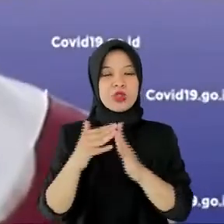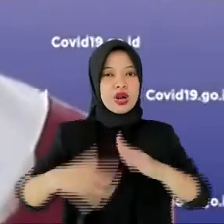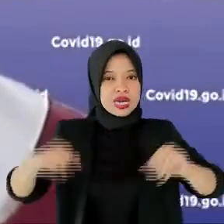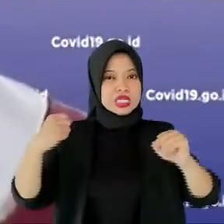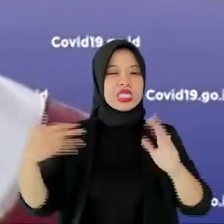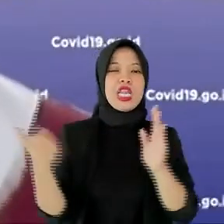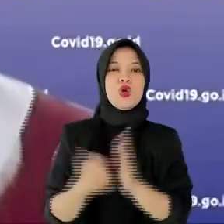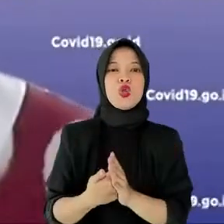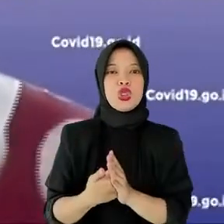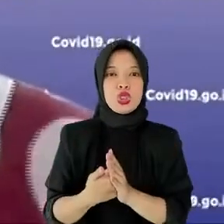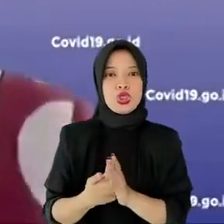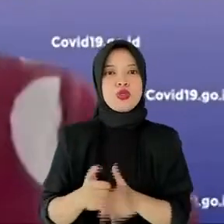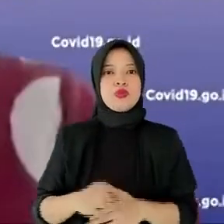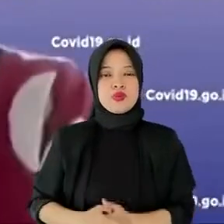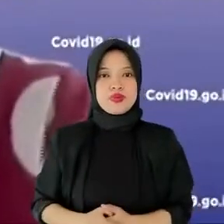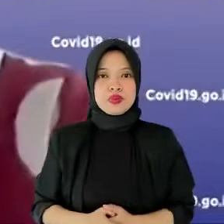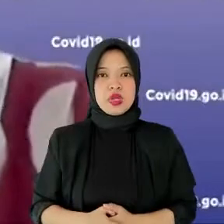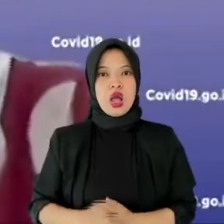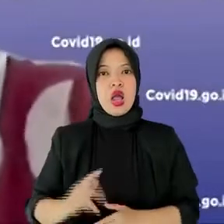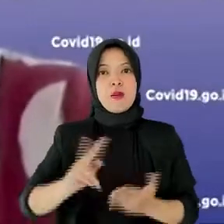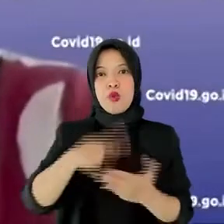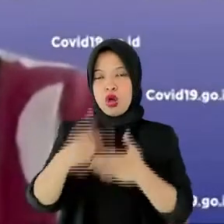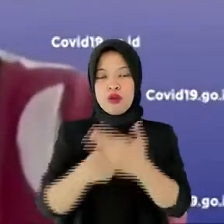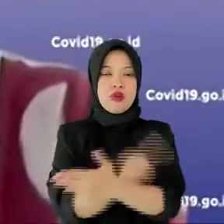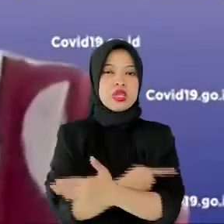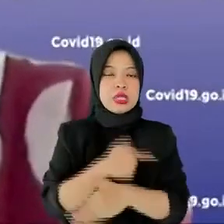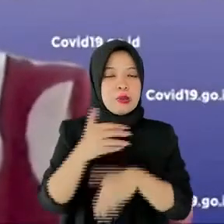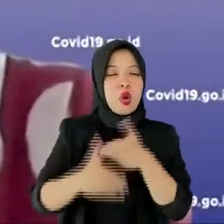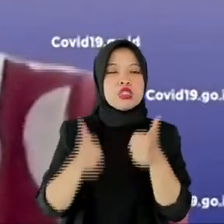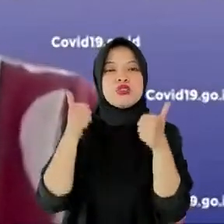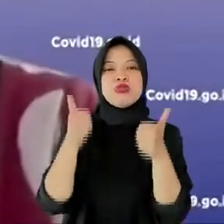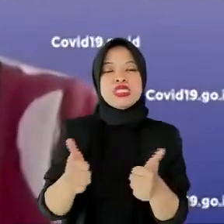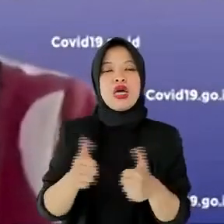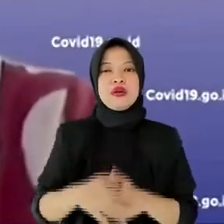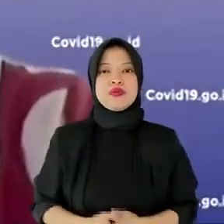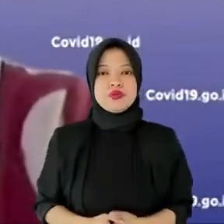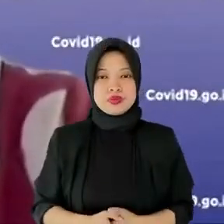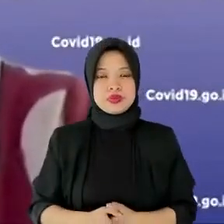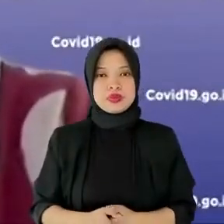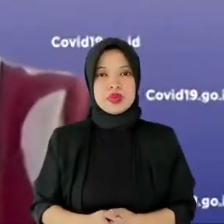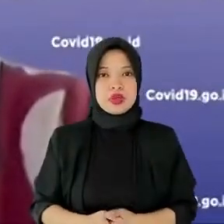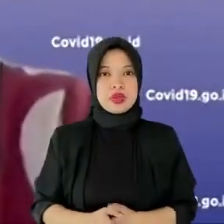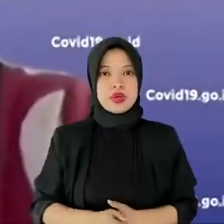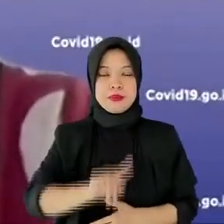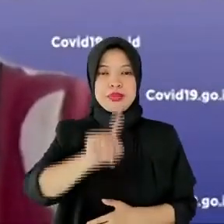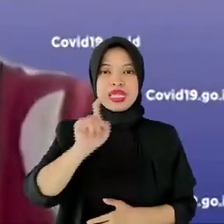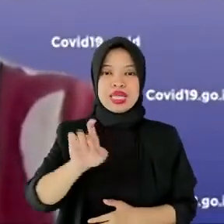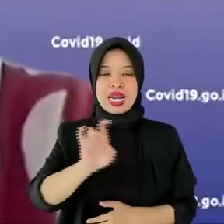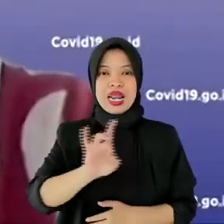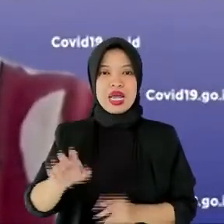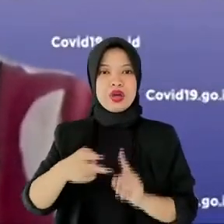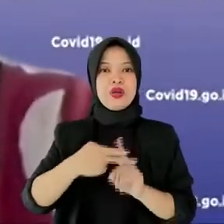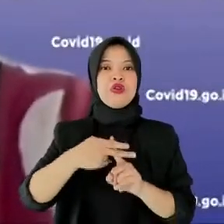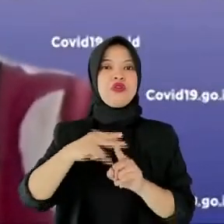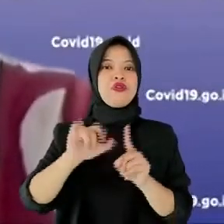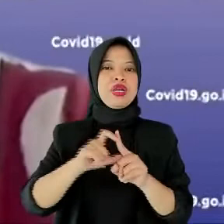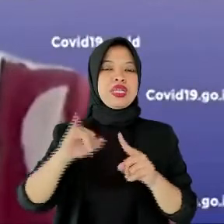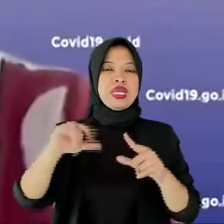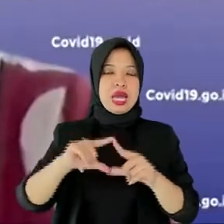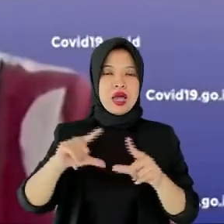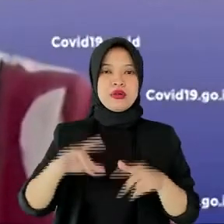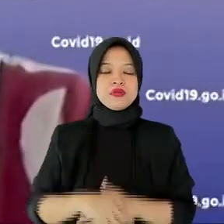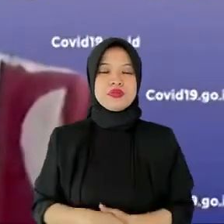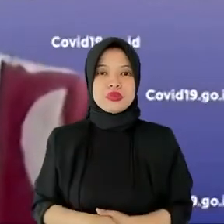repot loh sebenarnya dengan rumah sakit. Kemudian juga vaksinasi bisa berjalan. Nah, pertanyaan lebih jauh ini dari Vidya Detik